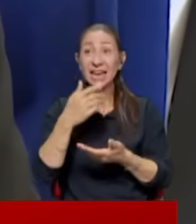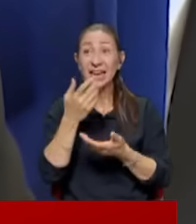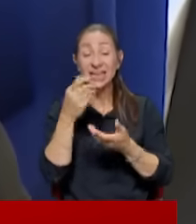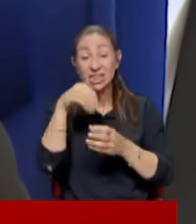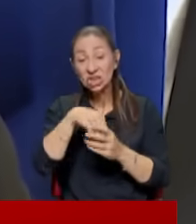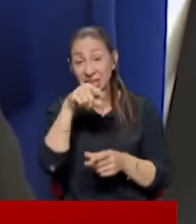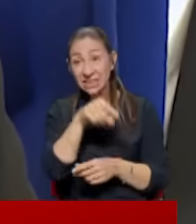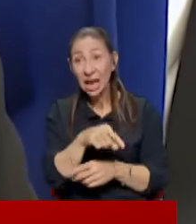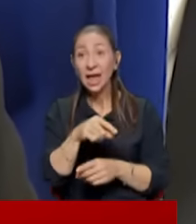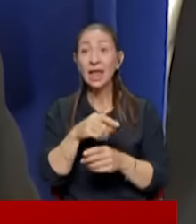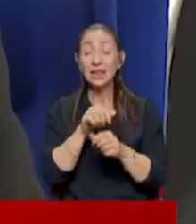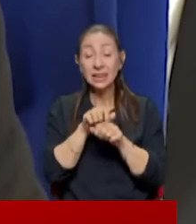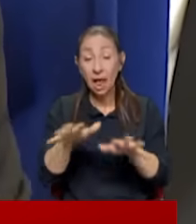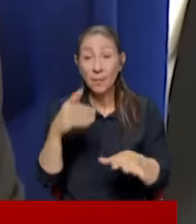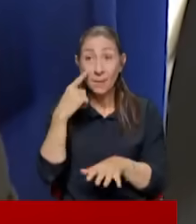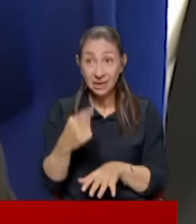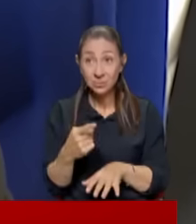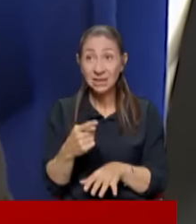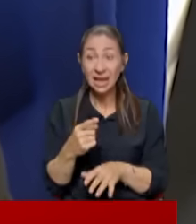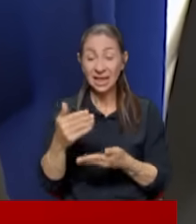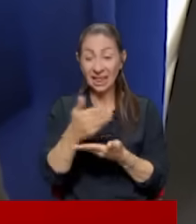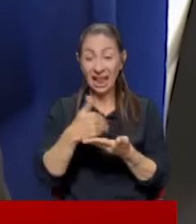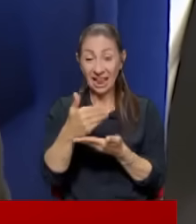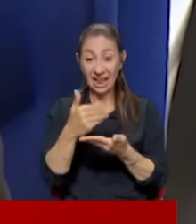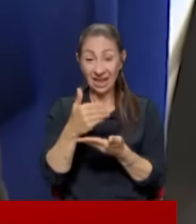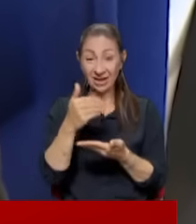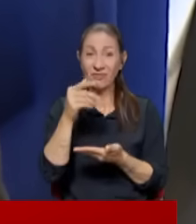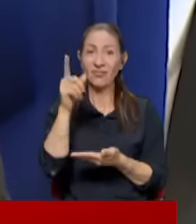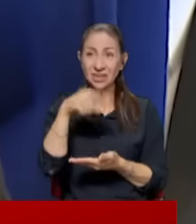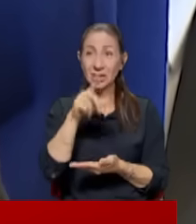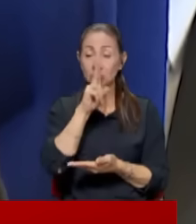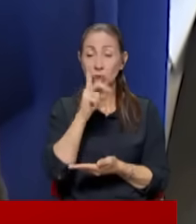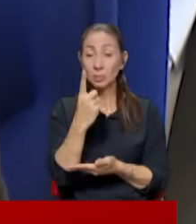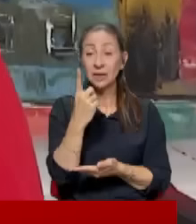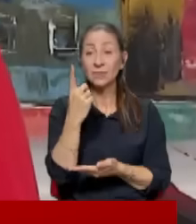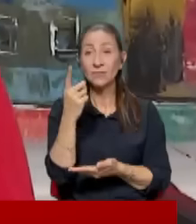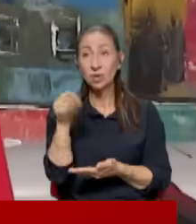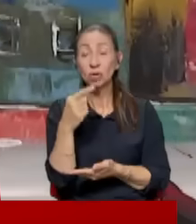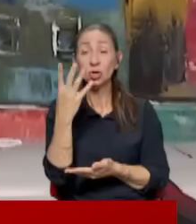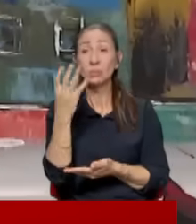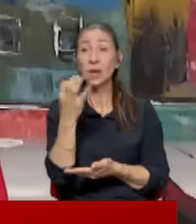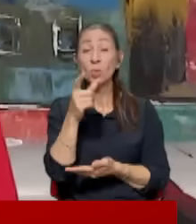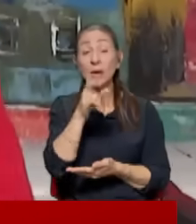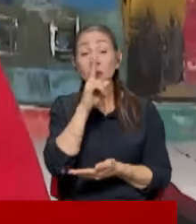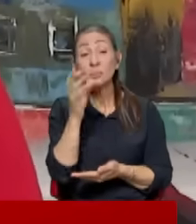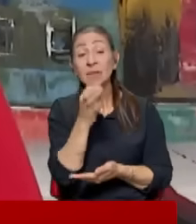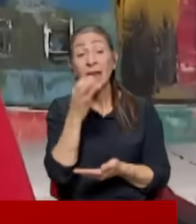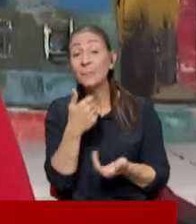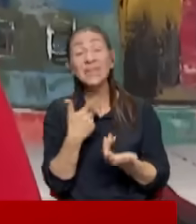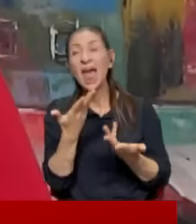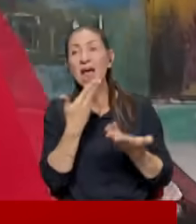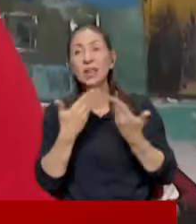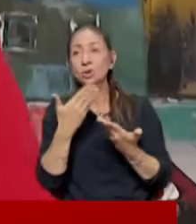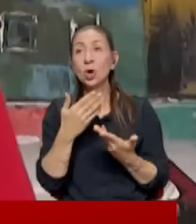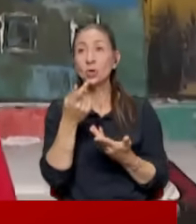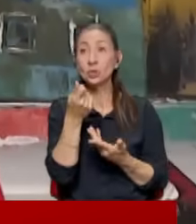kalemleri itibariyle dağılımına baktığımızda gelir vergisinde 201,4 milyar. Bu 200 milyarlık rakam bize neyi ifade